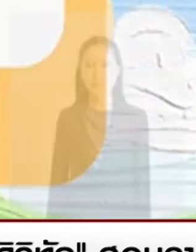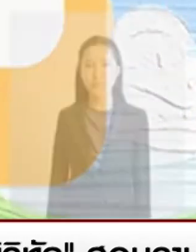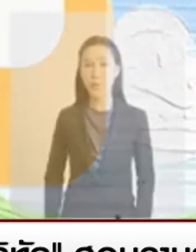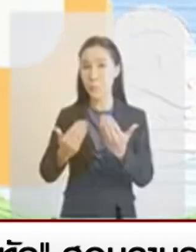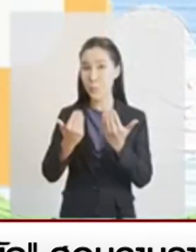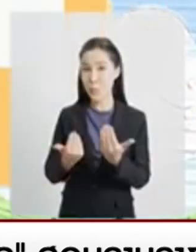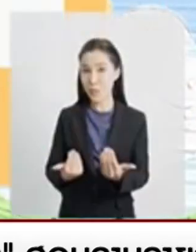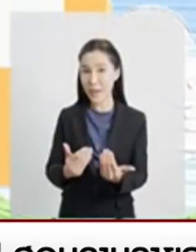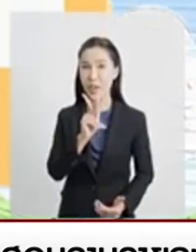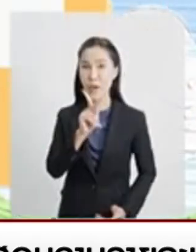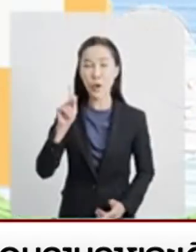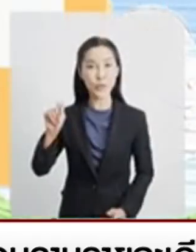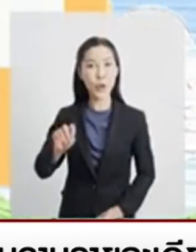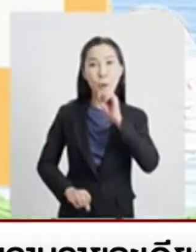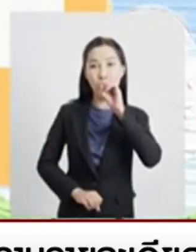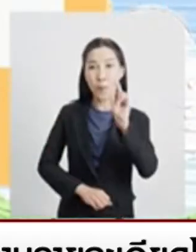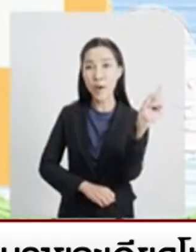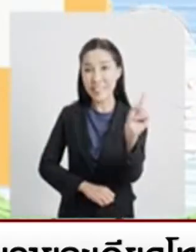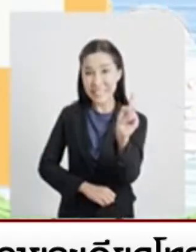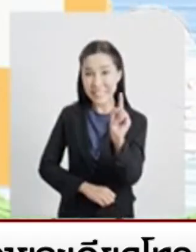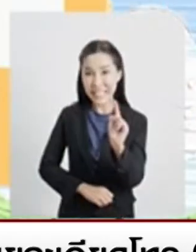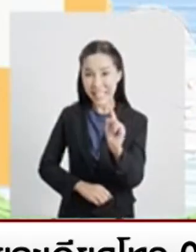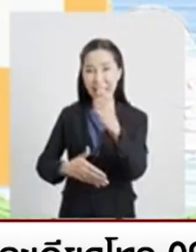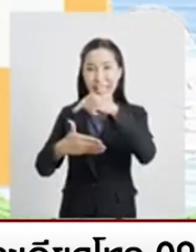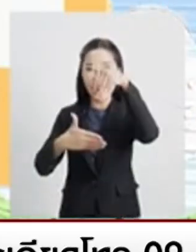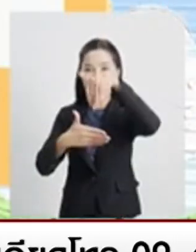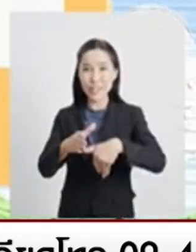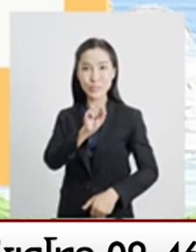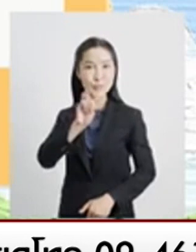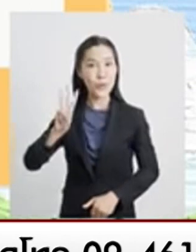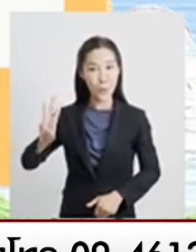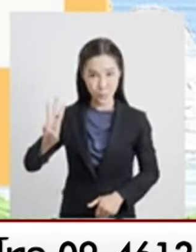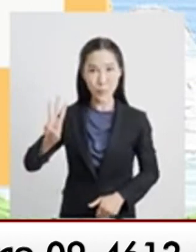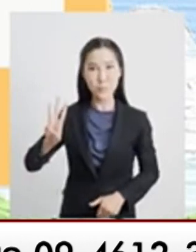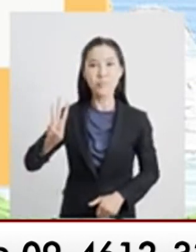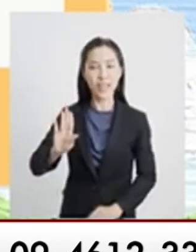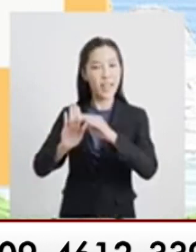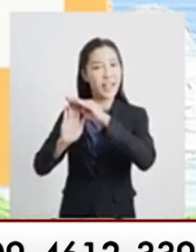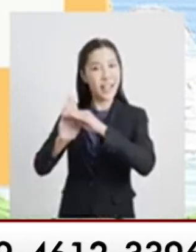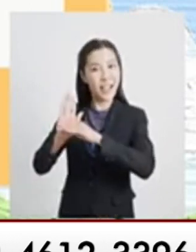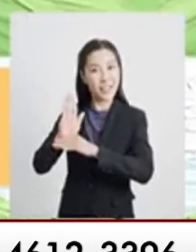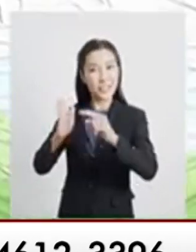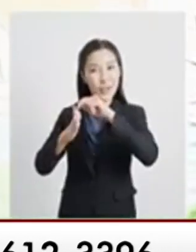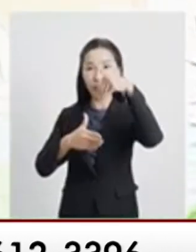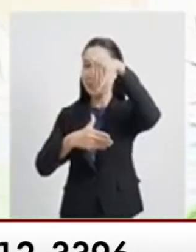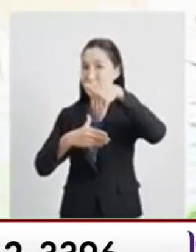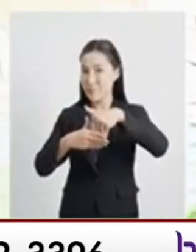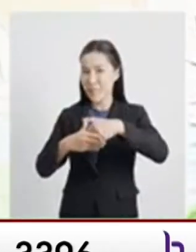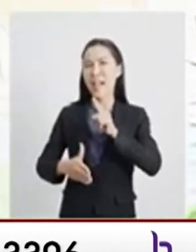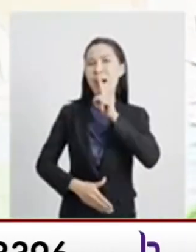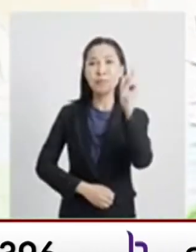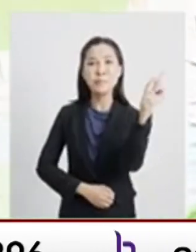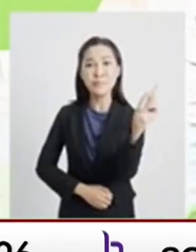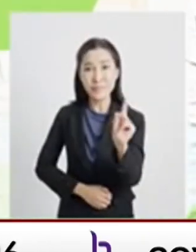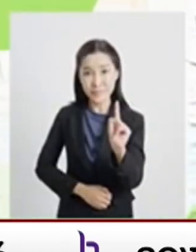วันนี้กกต.ขอบอกในเรื่องการเลือกสมาชิกวุฒิสภาและขั้นตอนการเลือกจากคำถาม